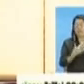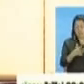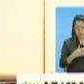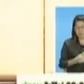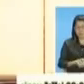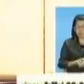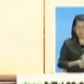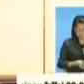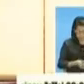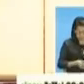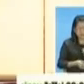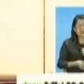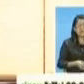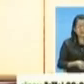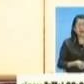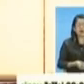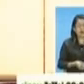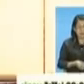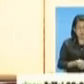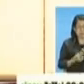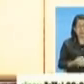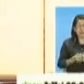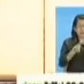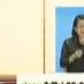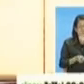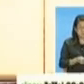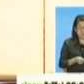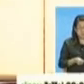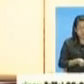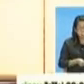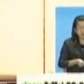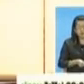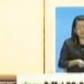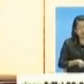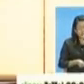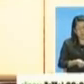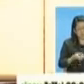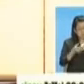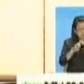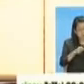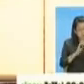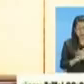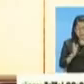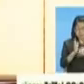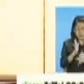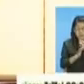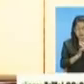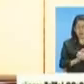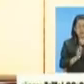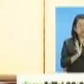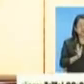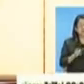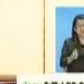ราะผมมีเจตนาดีถ้าหากเดือดร้อนมีความผิด ของคนอื่นกระท